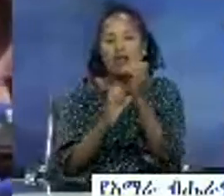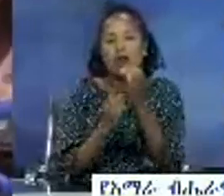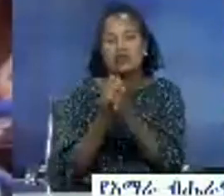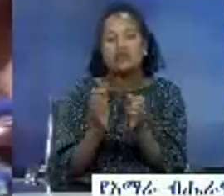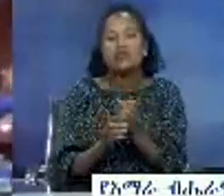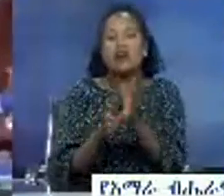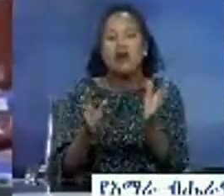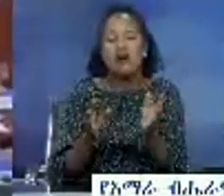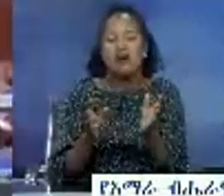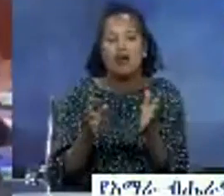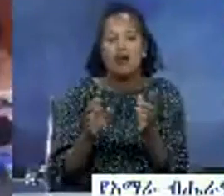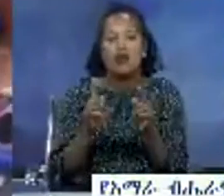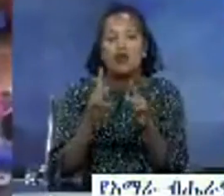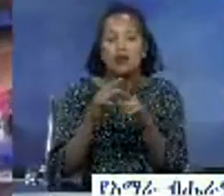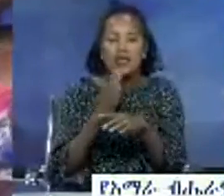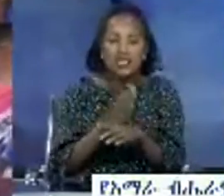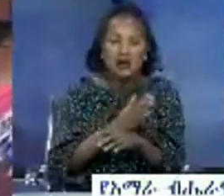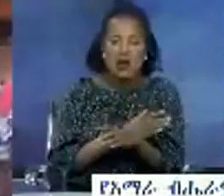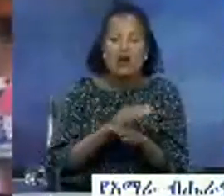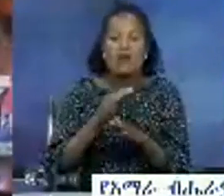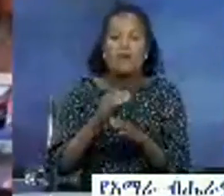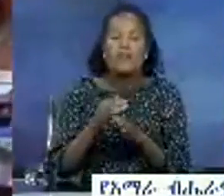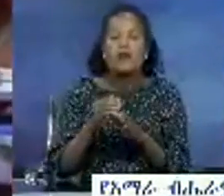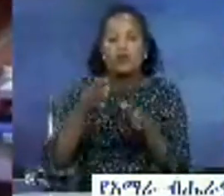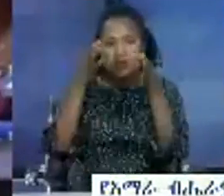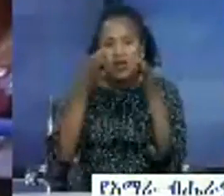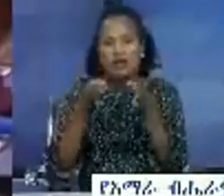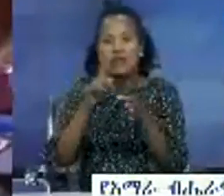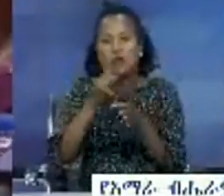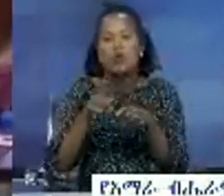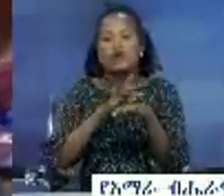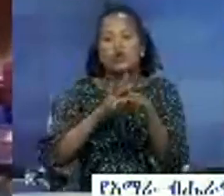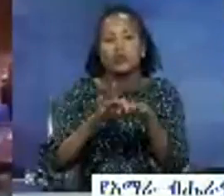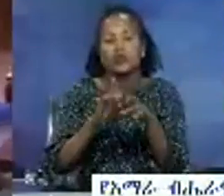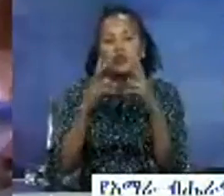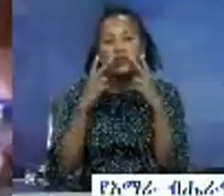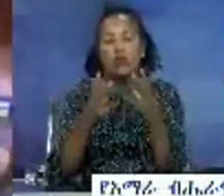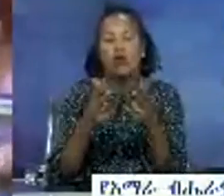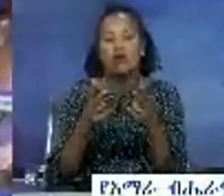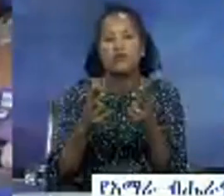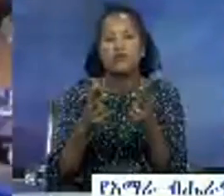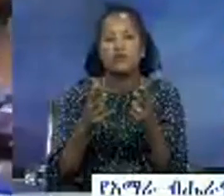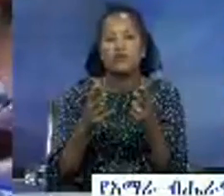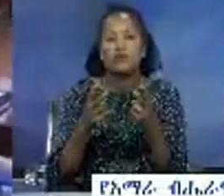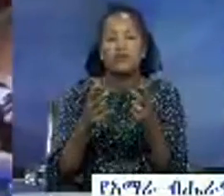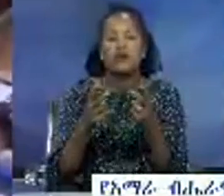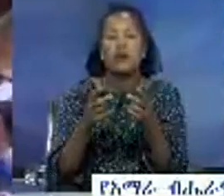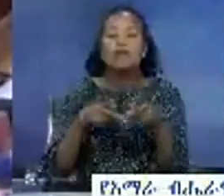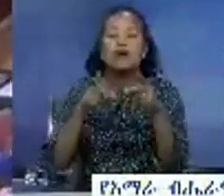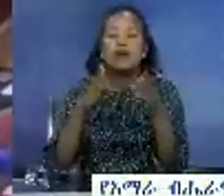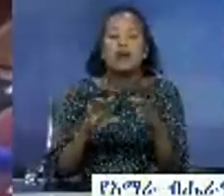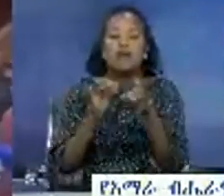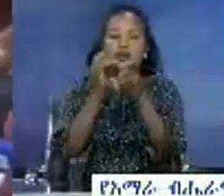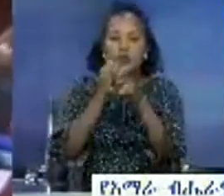ዝርጋታ ልዩ የማስተካከያ እርምጃን የሚጠይቁ ክፍተቶች ተስተውለዋል። በግብርናና በኢንዱስትሪ